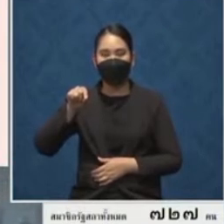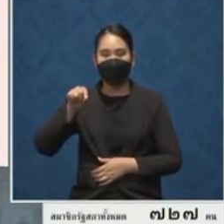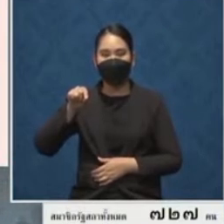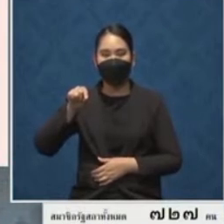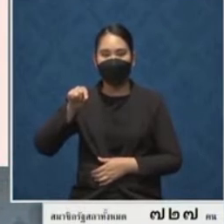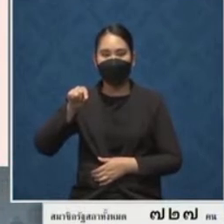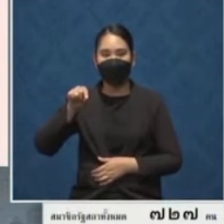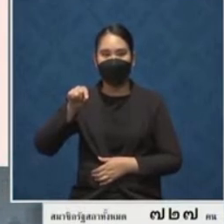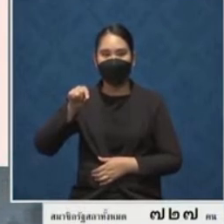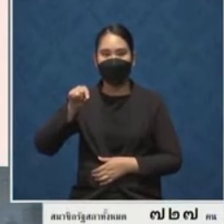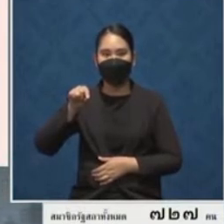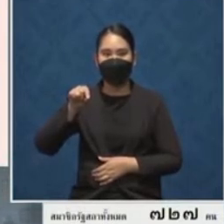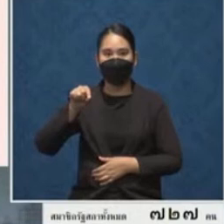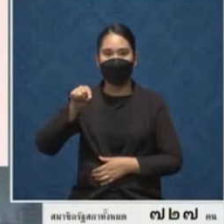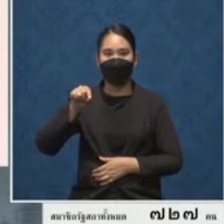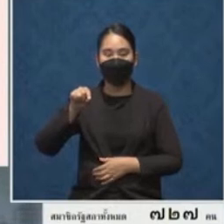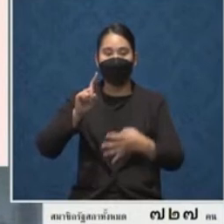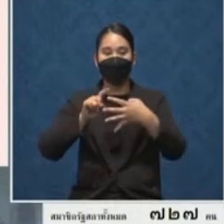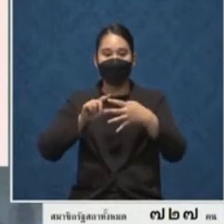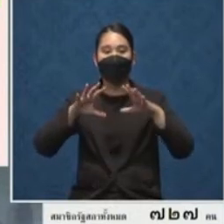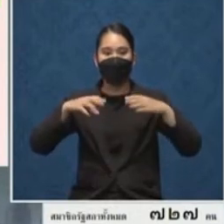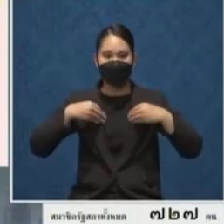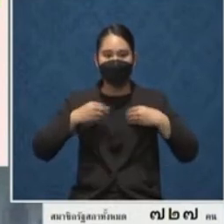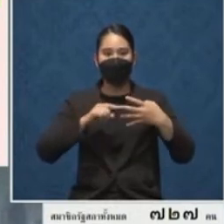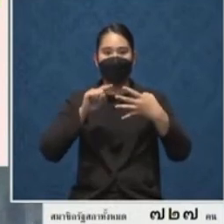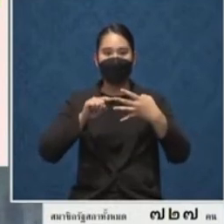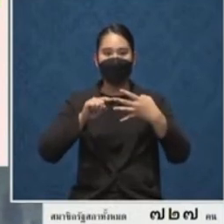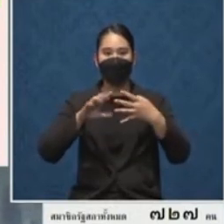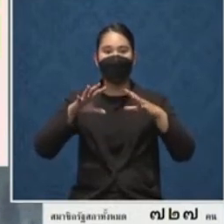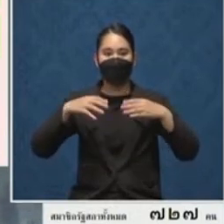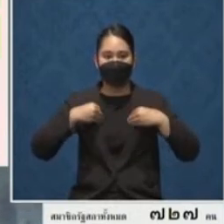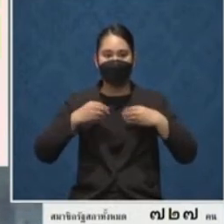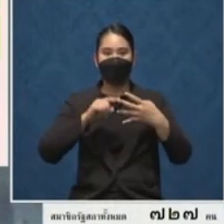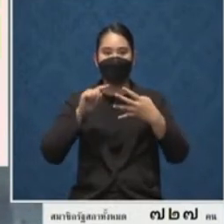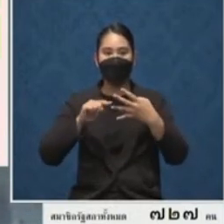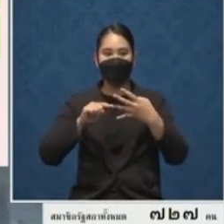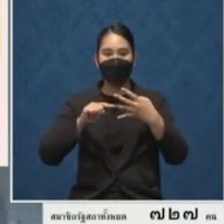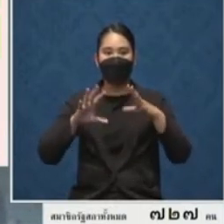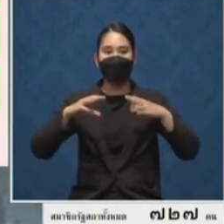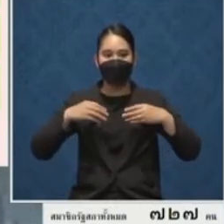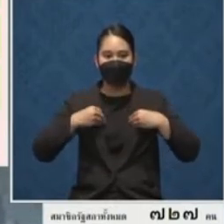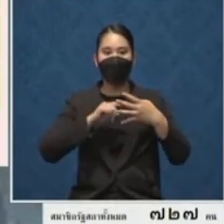1รับหลักการ2รับหลักการ3รับหลักการ4รับหลักการครับ